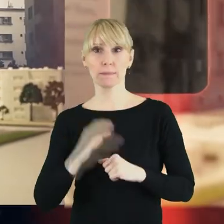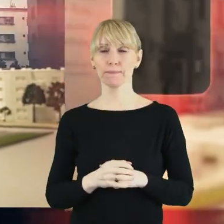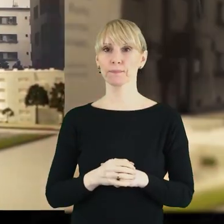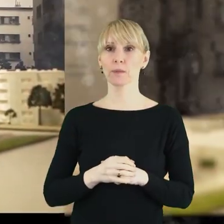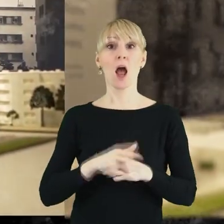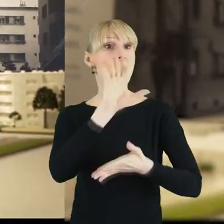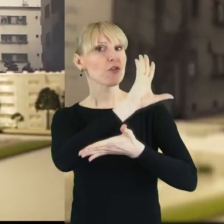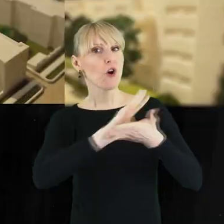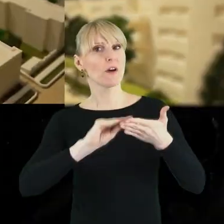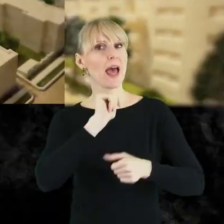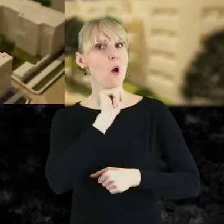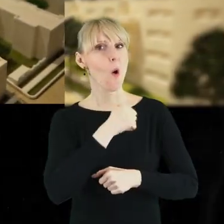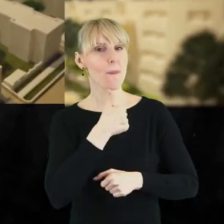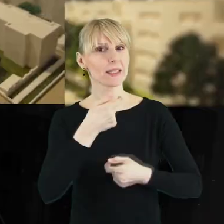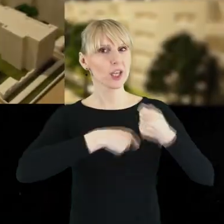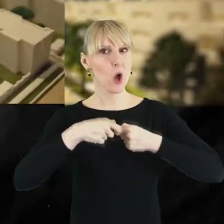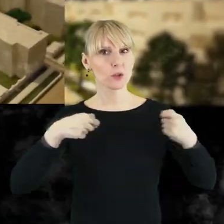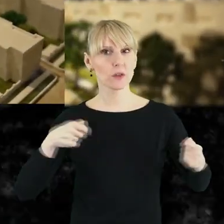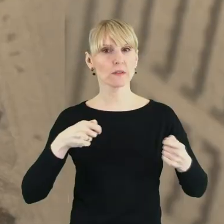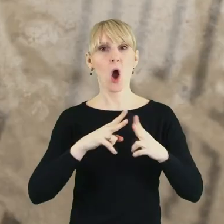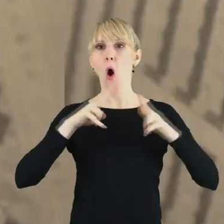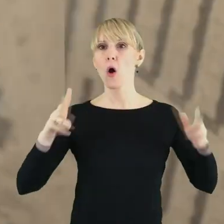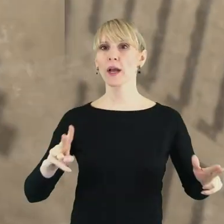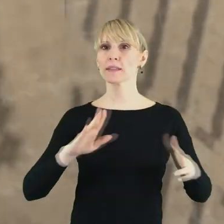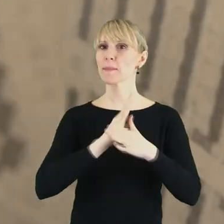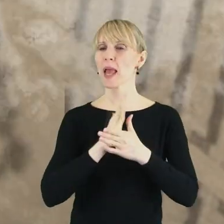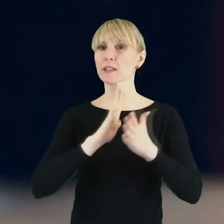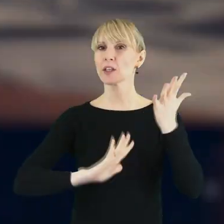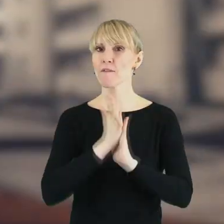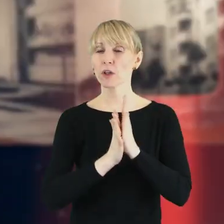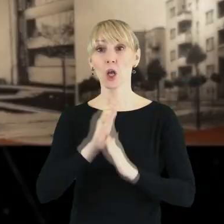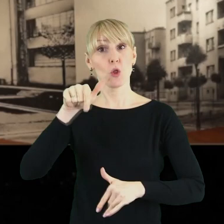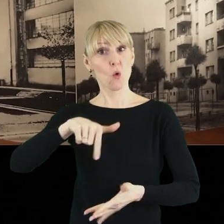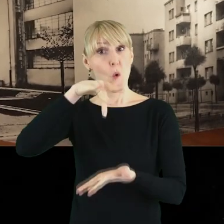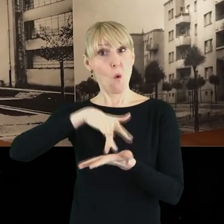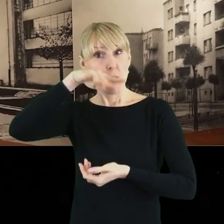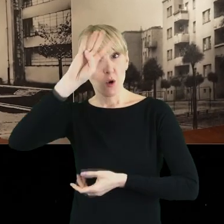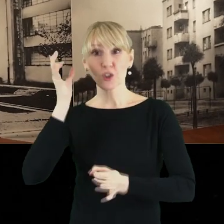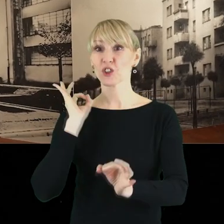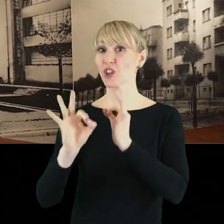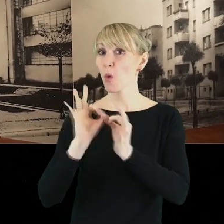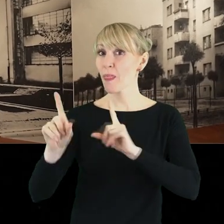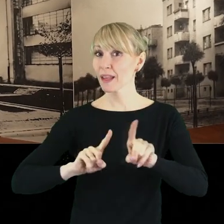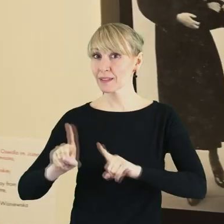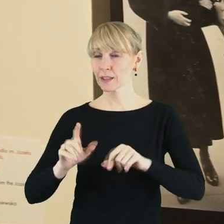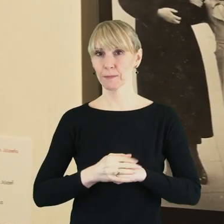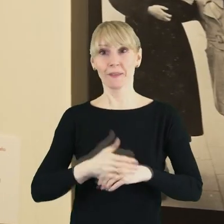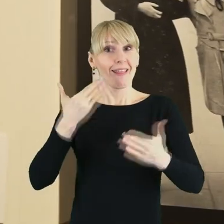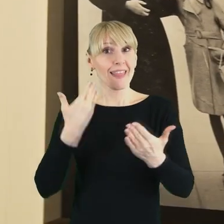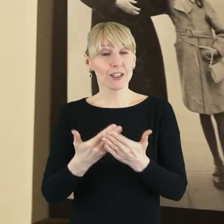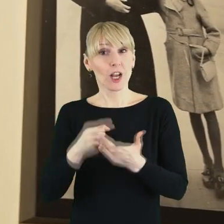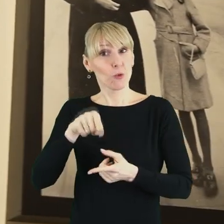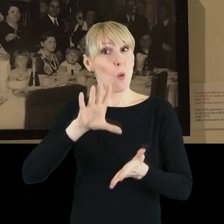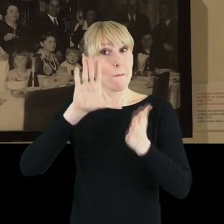zamieszkania. Wzorowane na europejskich rozwiązaniach okresu międzywojennego, w Łodzi nabrało szczególnego znaczenia. Było to